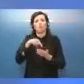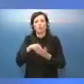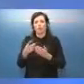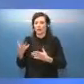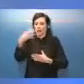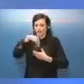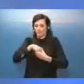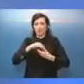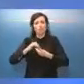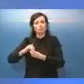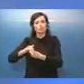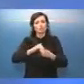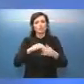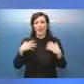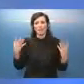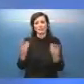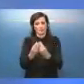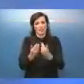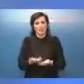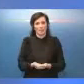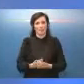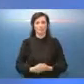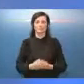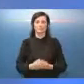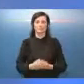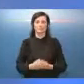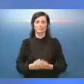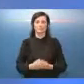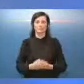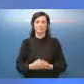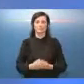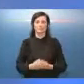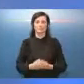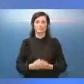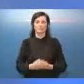tutti contagi a noi. cui stiamo assistendo in questi giorni in tutta Grazie. Europa e ovviamente anche in Italia.